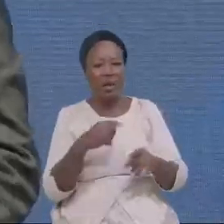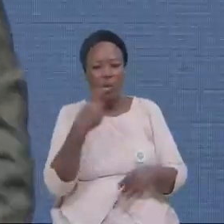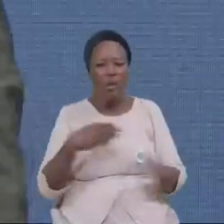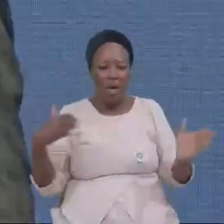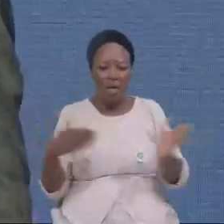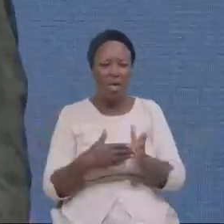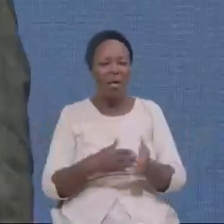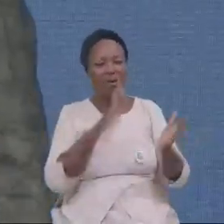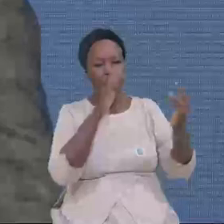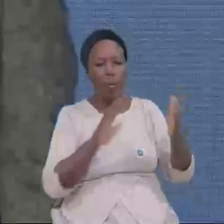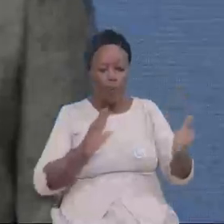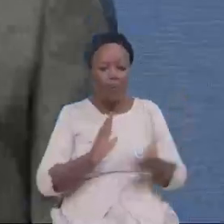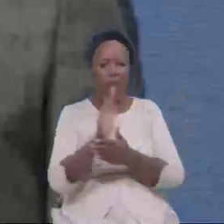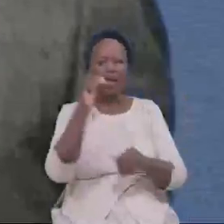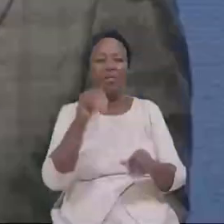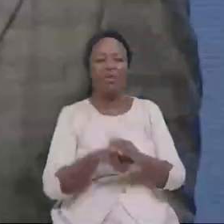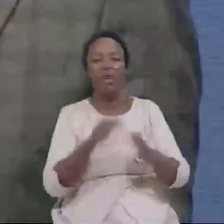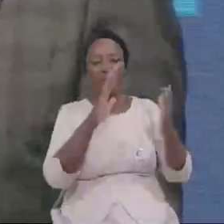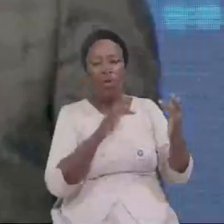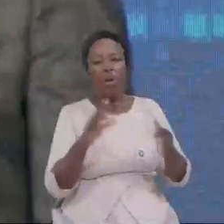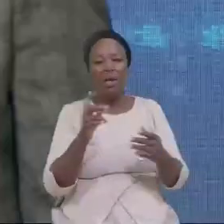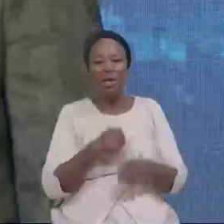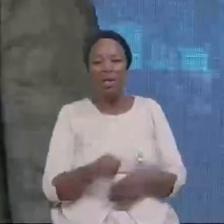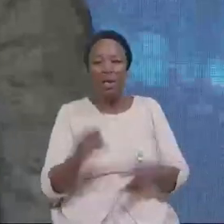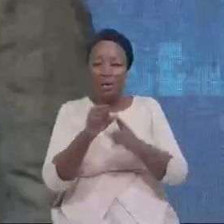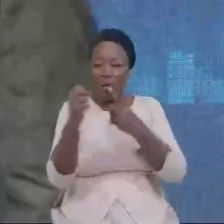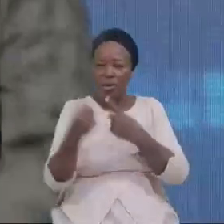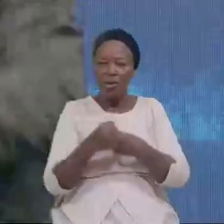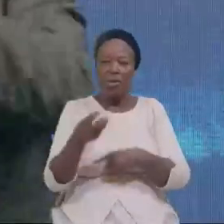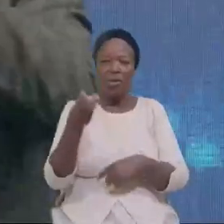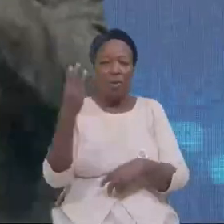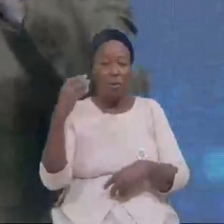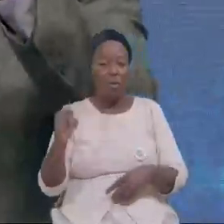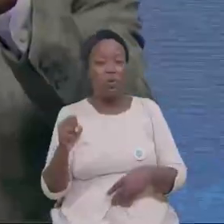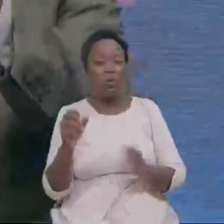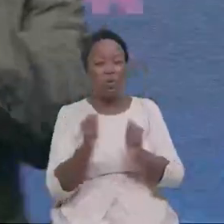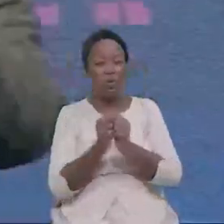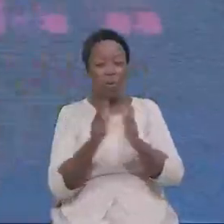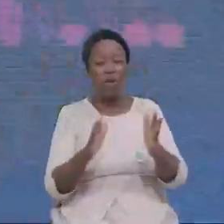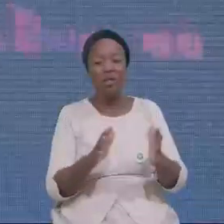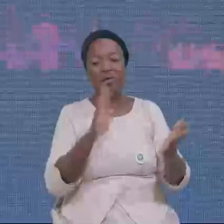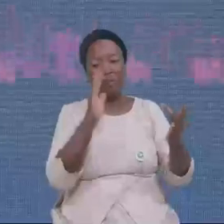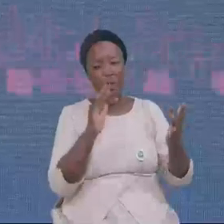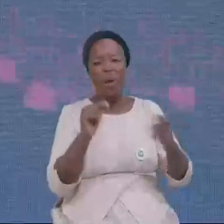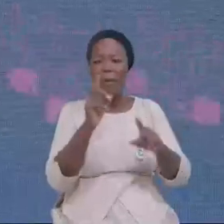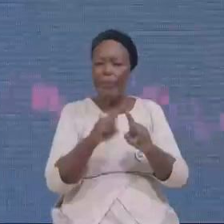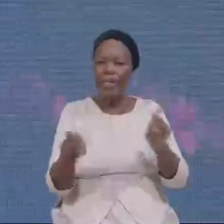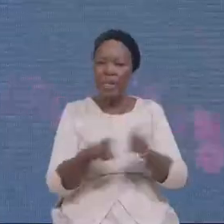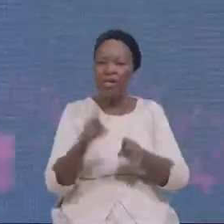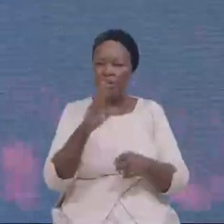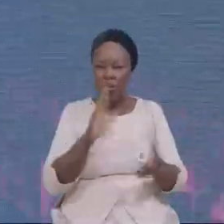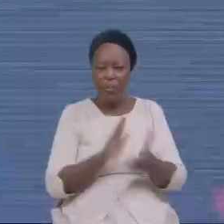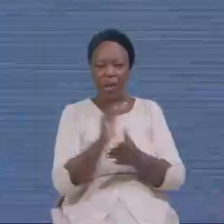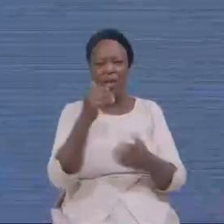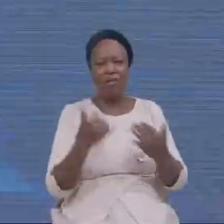toute espérance. La situation était désespérée. Comme tu crois ce